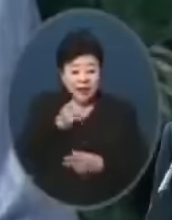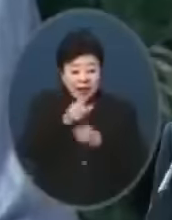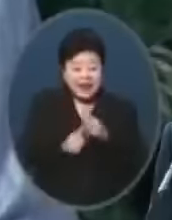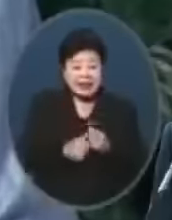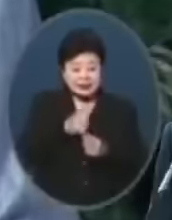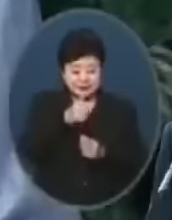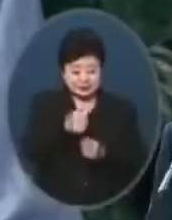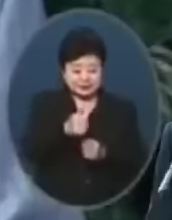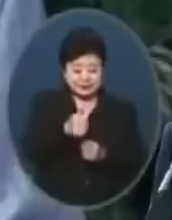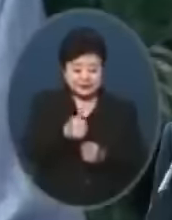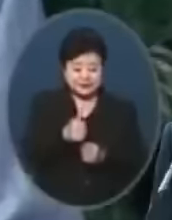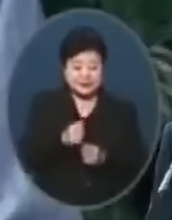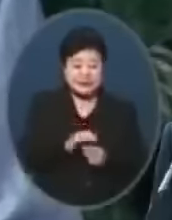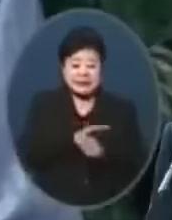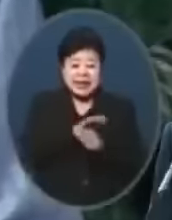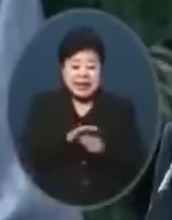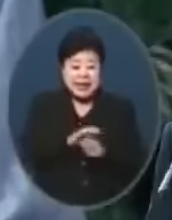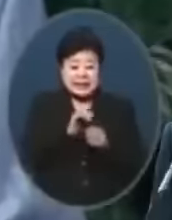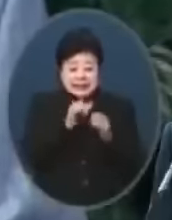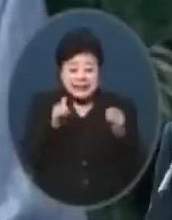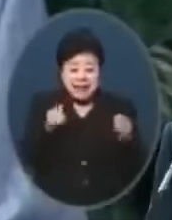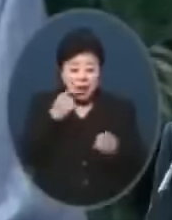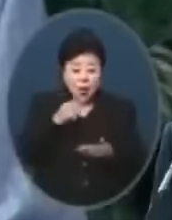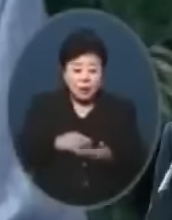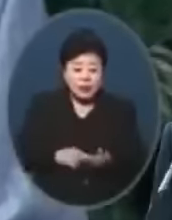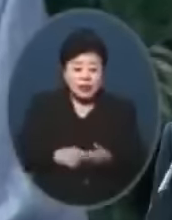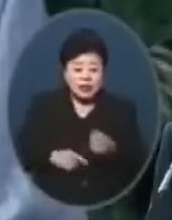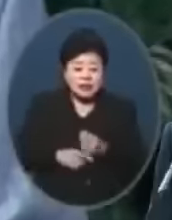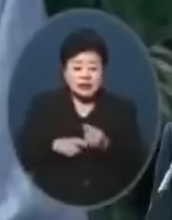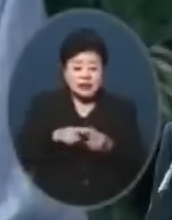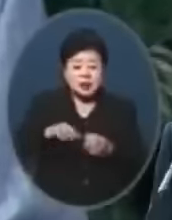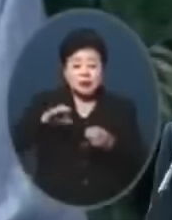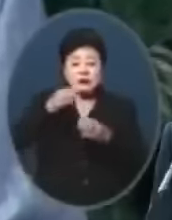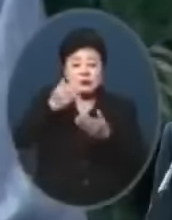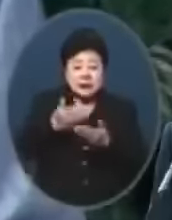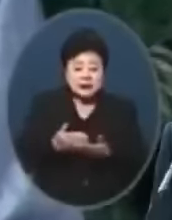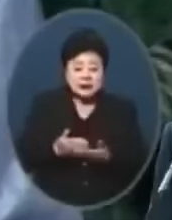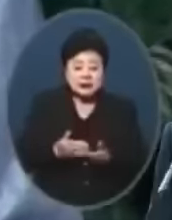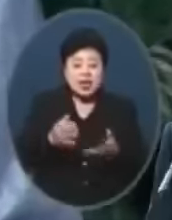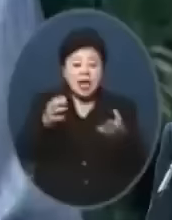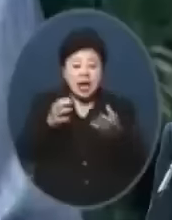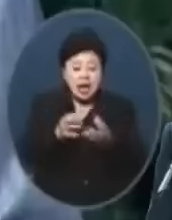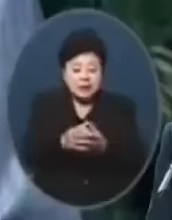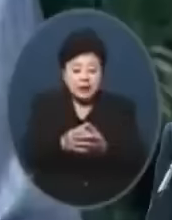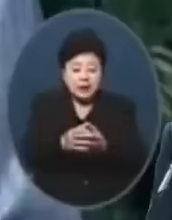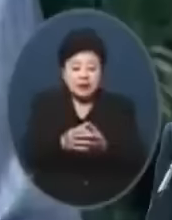하나님의 사랑하는 자 곧 그 뜻대로 부르심을 입은 자들은